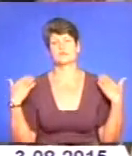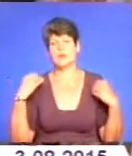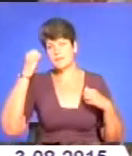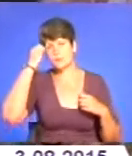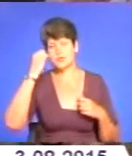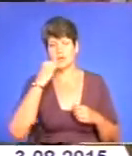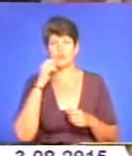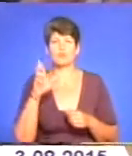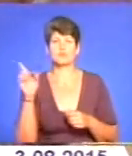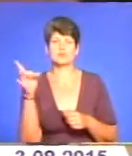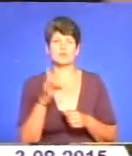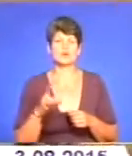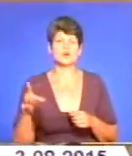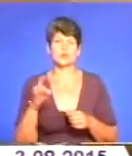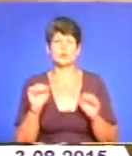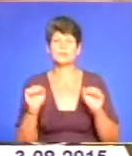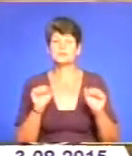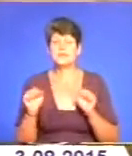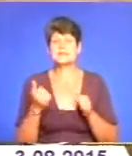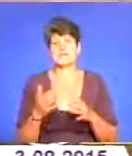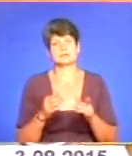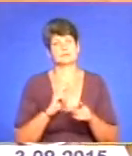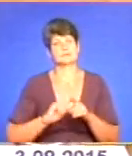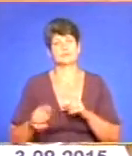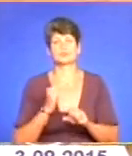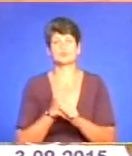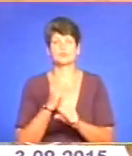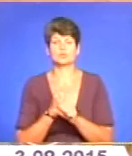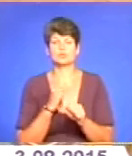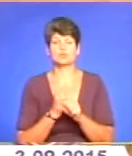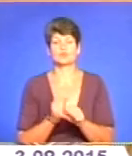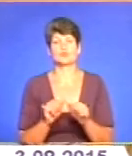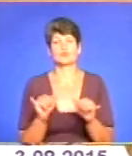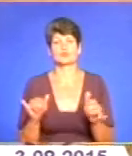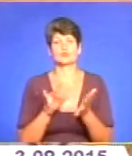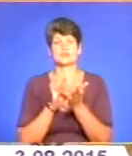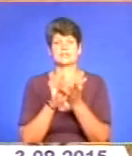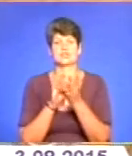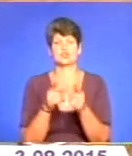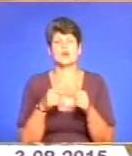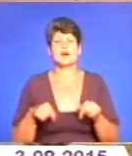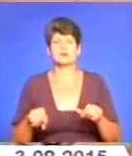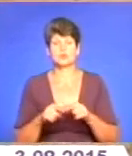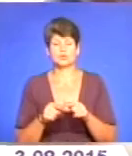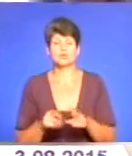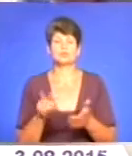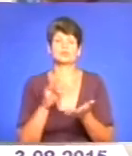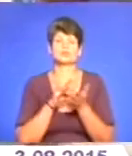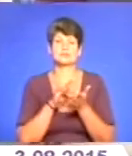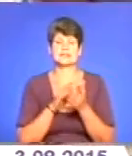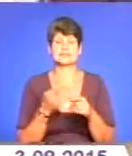керівництву Бучацького району за оперативну роботу у розвитку туристичної галузі. Адже туризм –